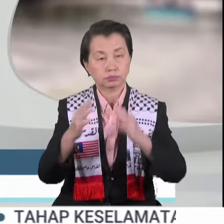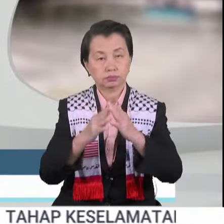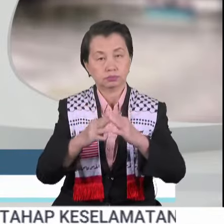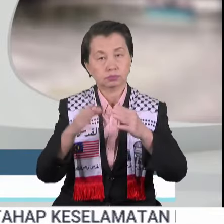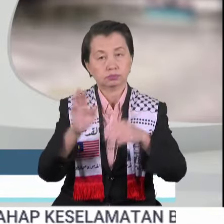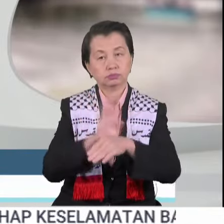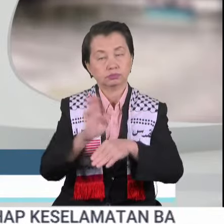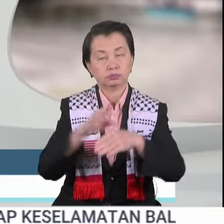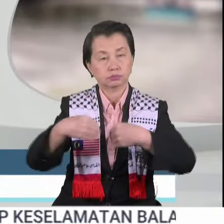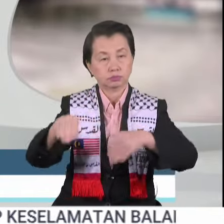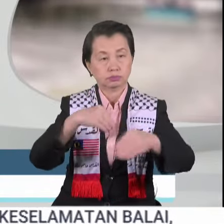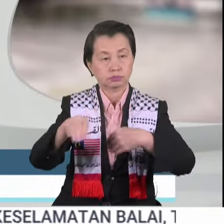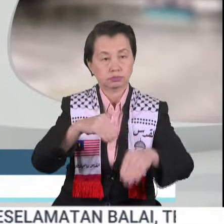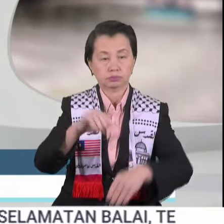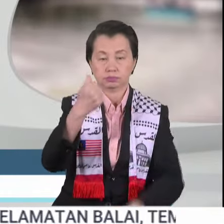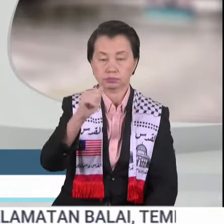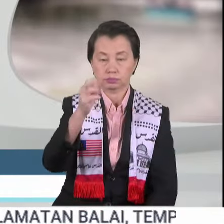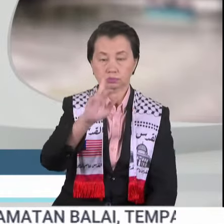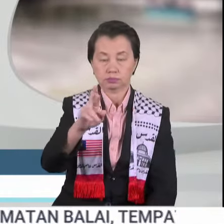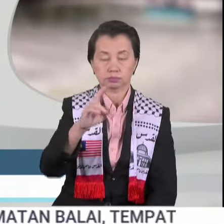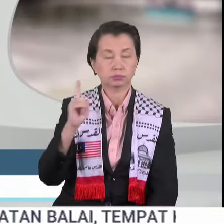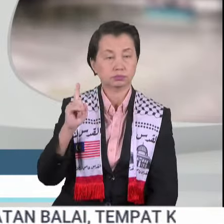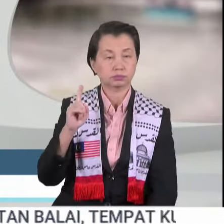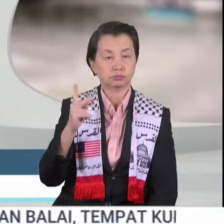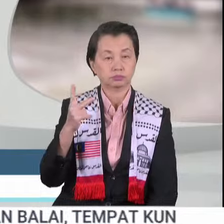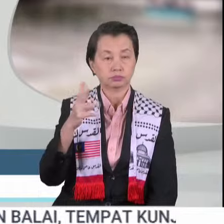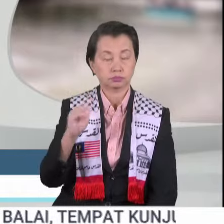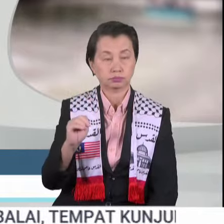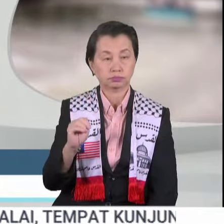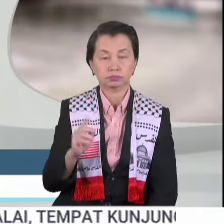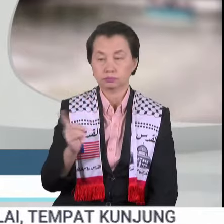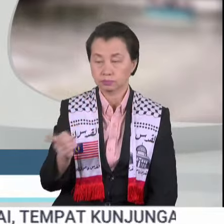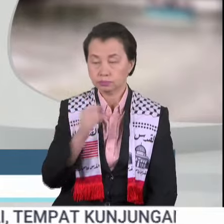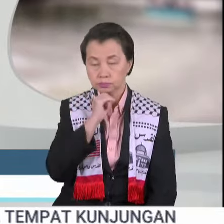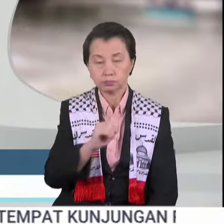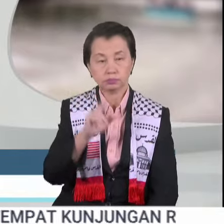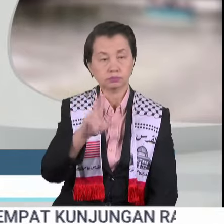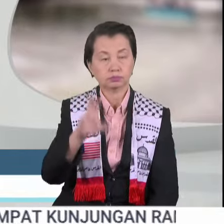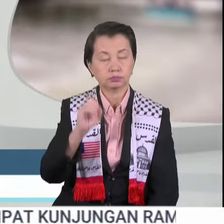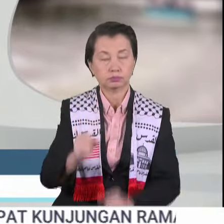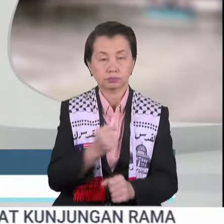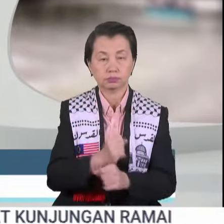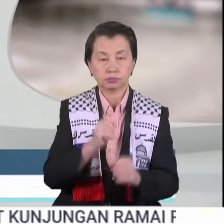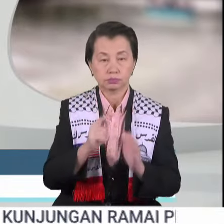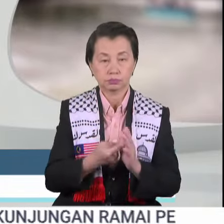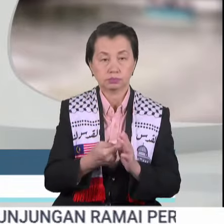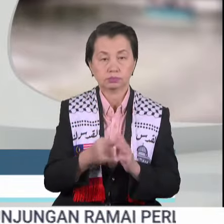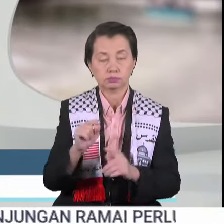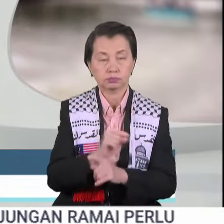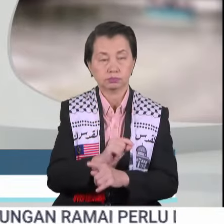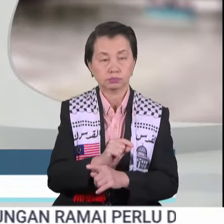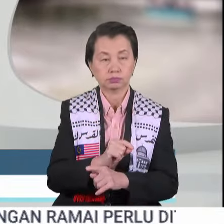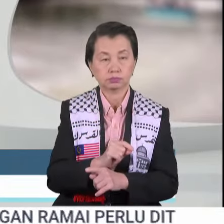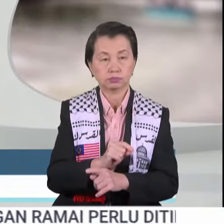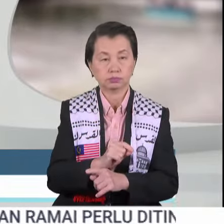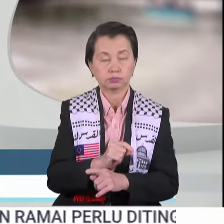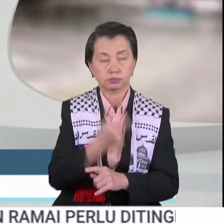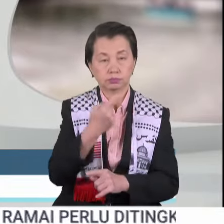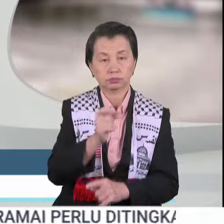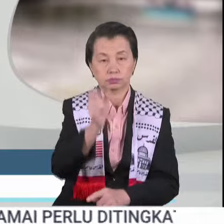jualan RM10,000 sebulan. Sakinah Muhammad Zuki, 30 tahun, mula berniaga menggunakan mesin layan diri